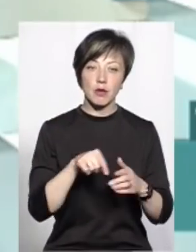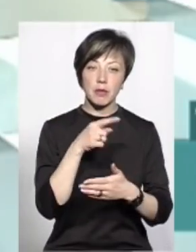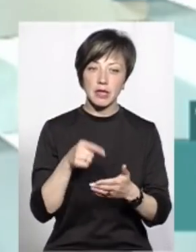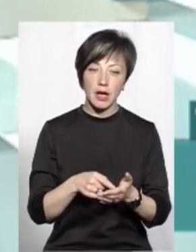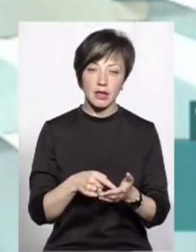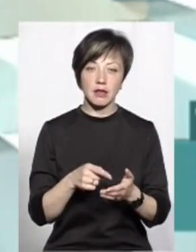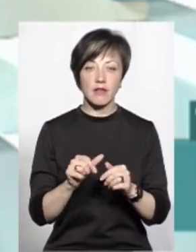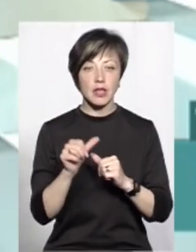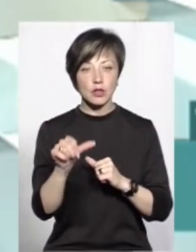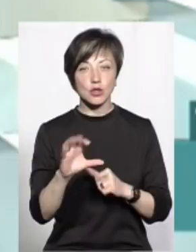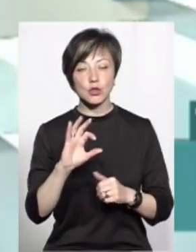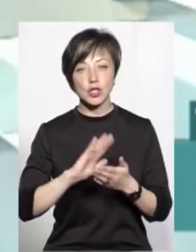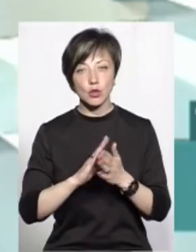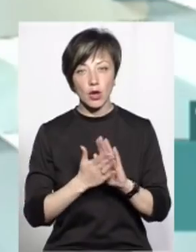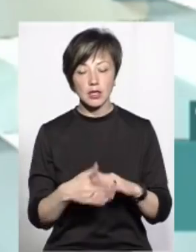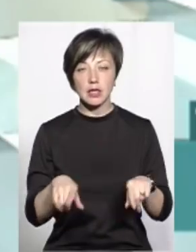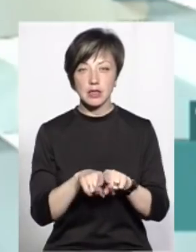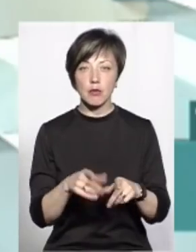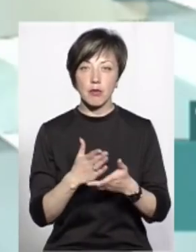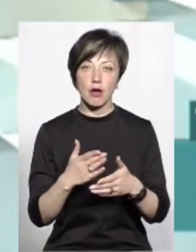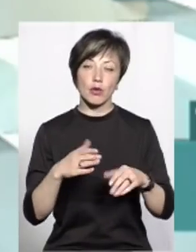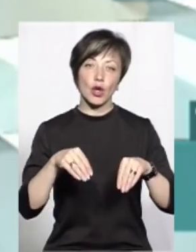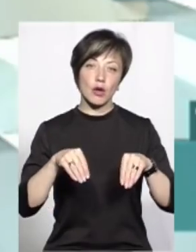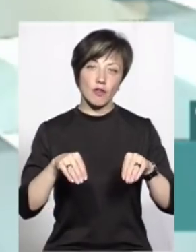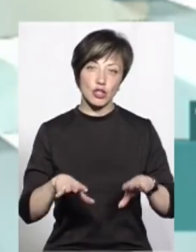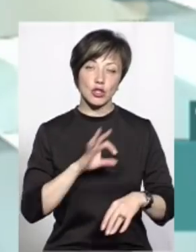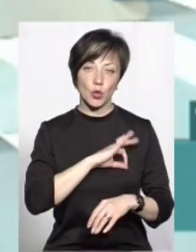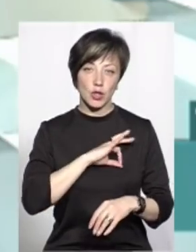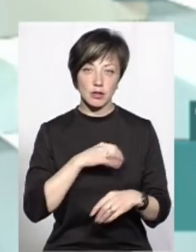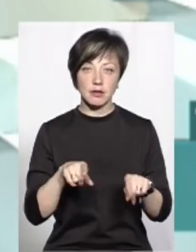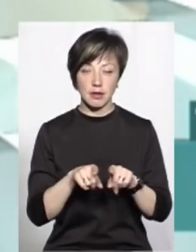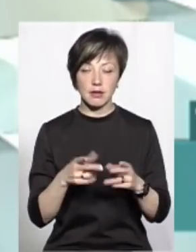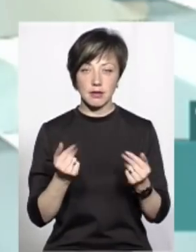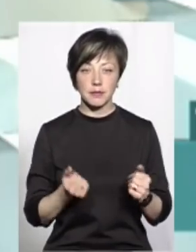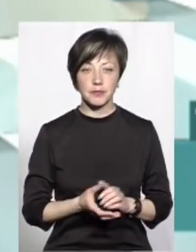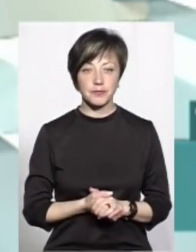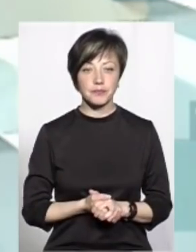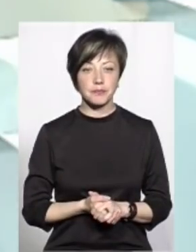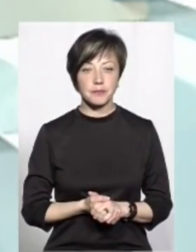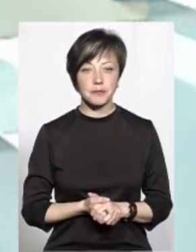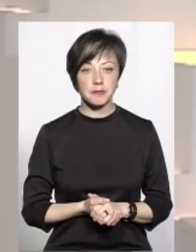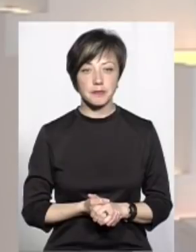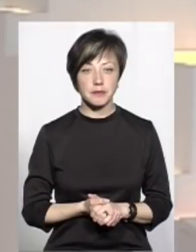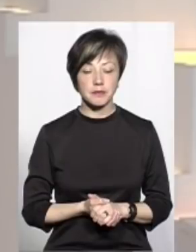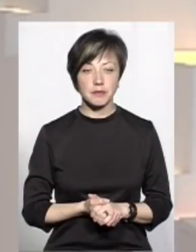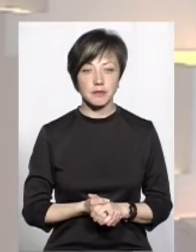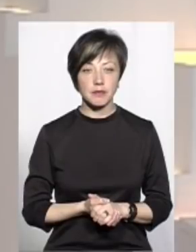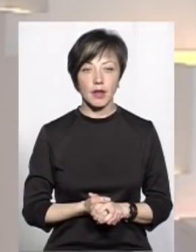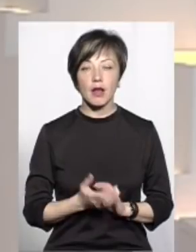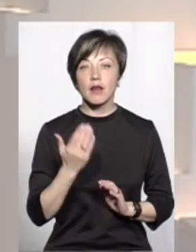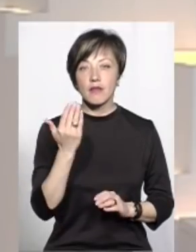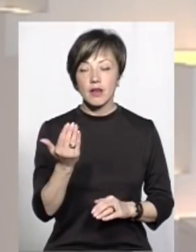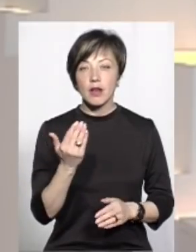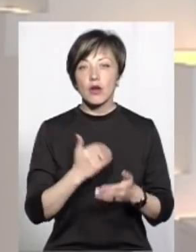свої якісь виняткові ситуації, які так само мають правове вирішення. Тому так. Зрозуміло. Пані Юлія, в одному із